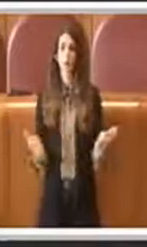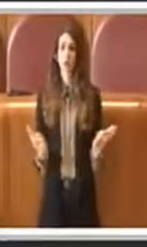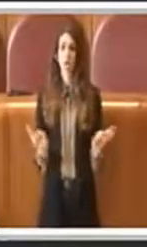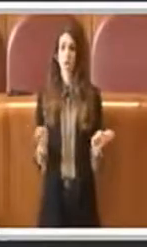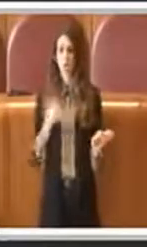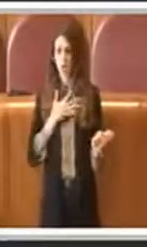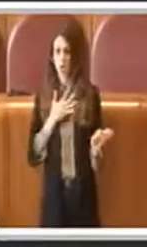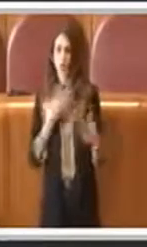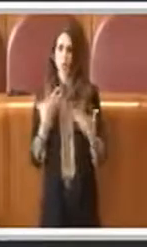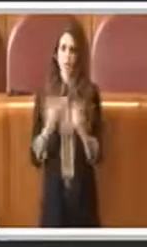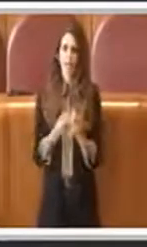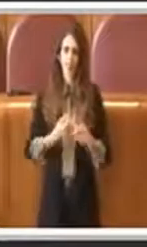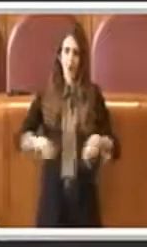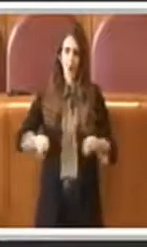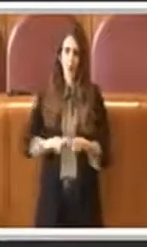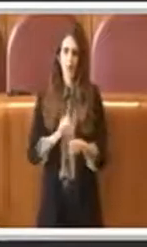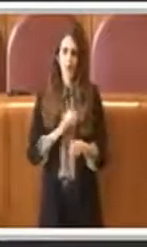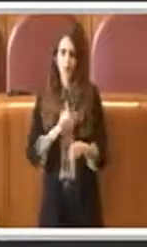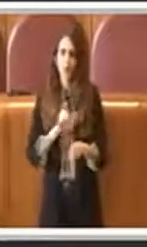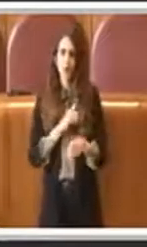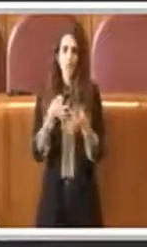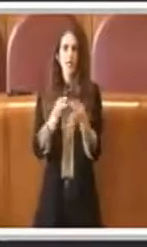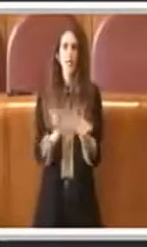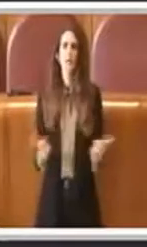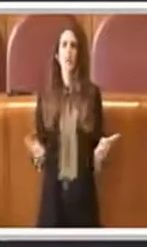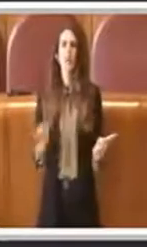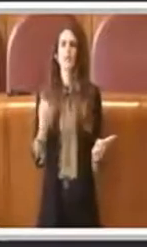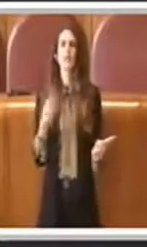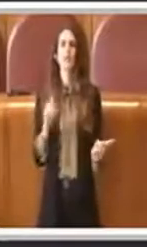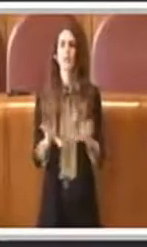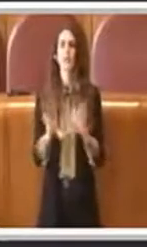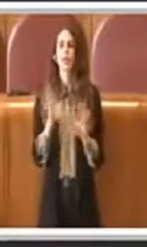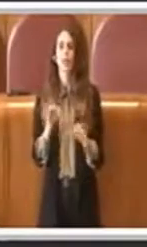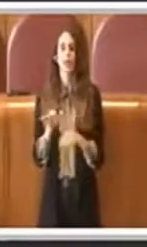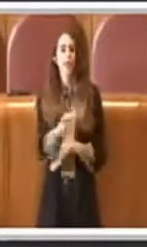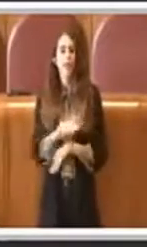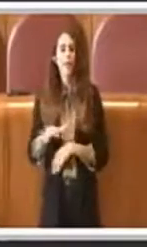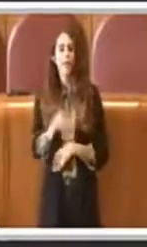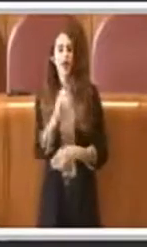supporto dei municipi individuare le aree più idonee a tale scopo grazie